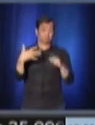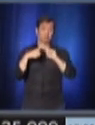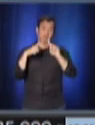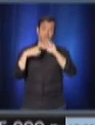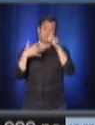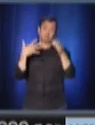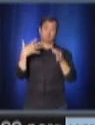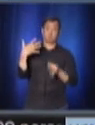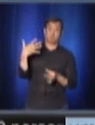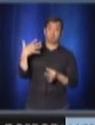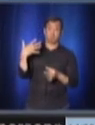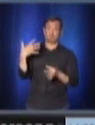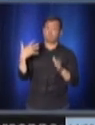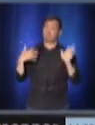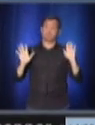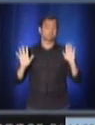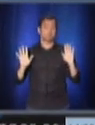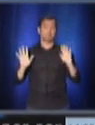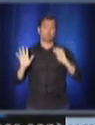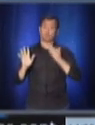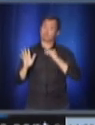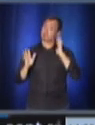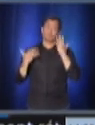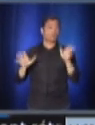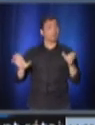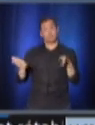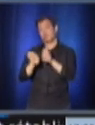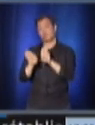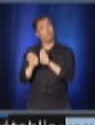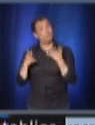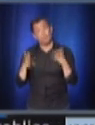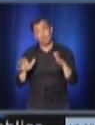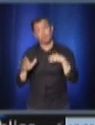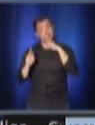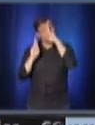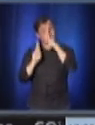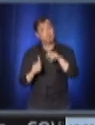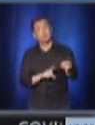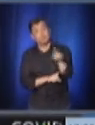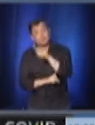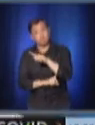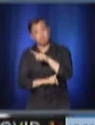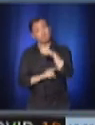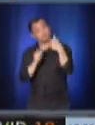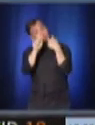pas du tout à le faire. Et c'est pourquoi nous demandons aux gens de respecter les consignes.